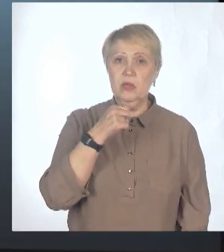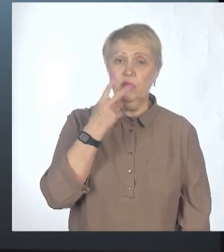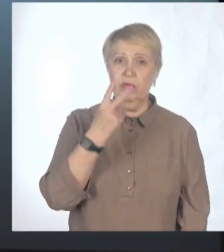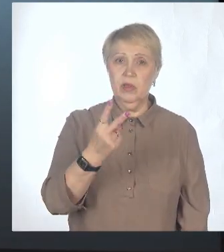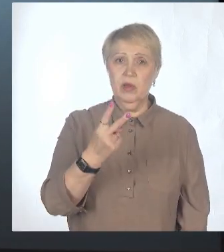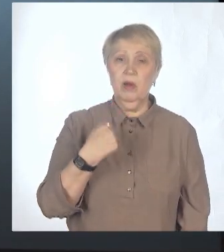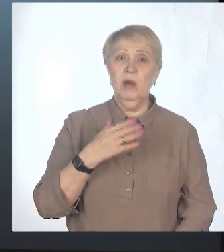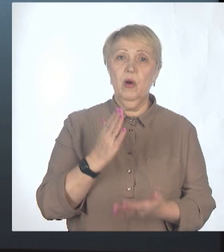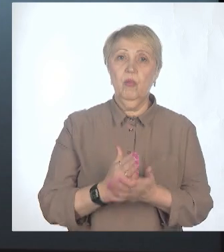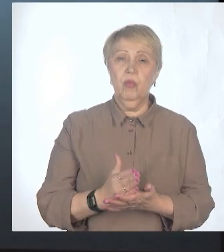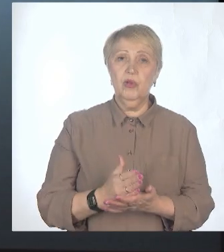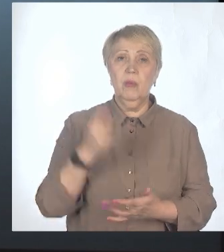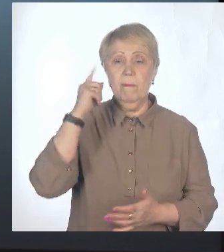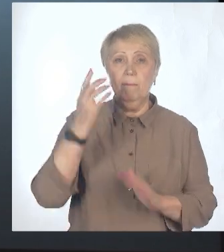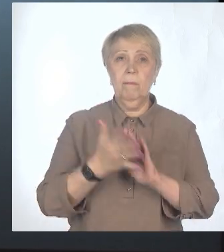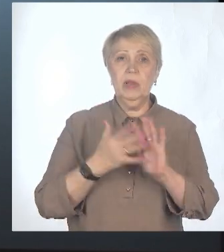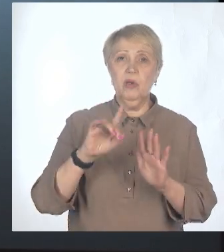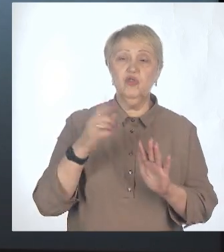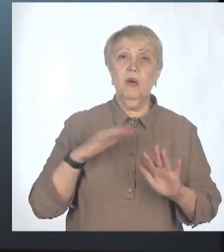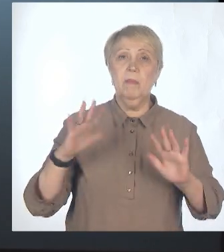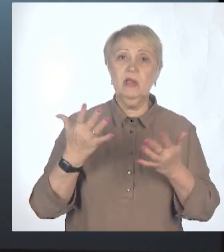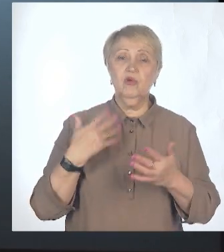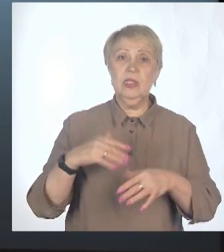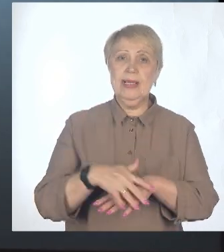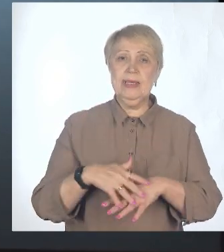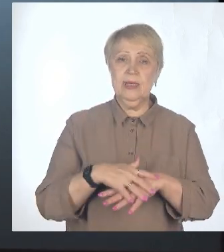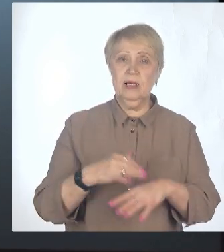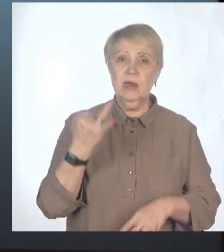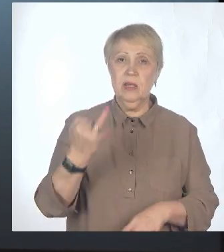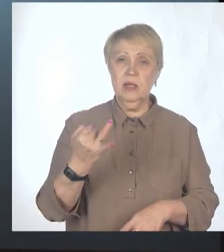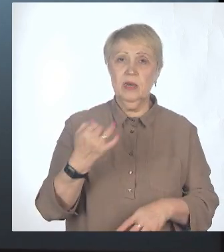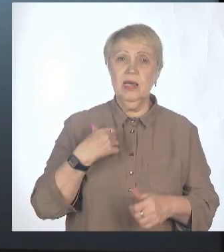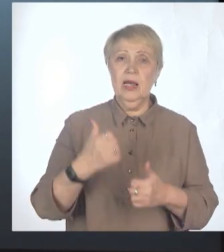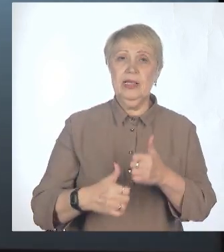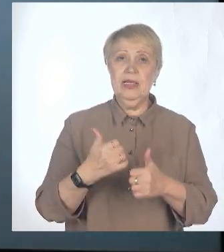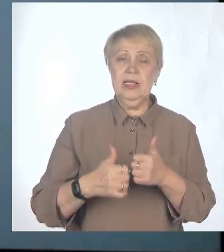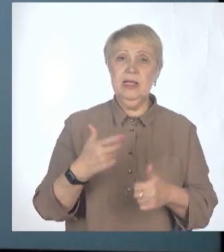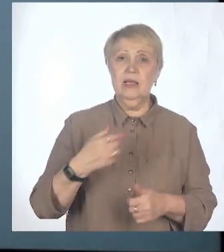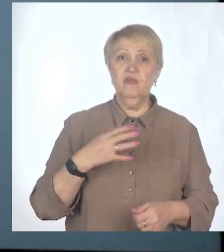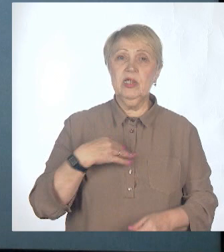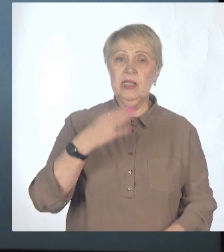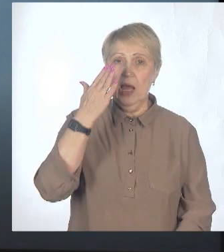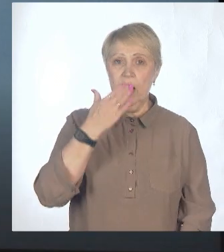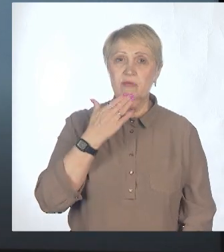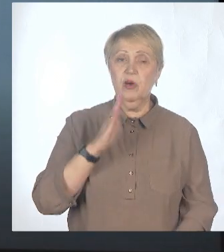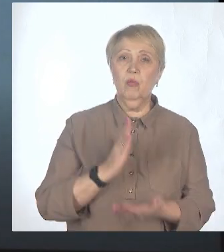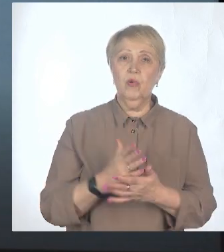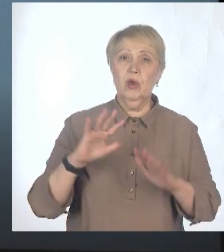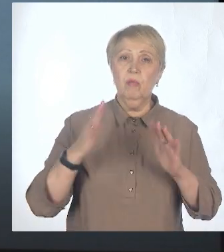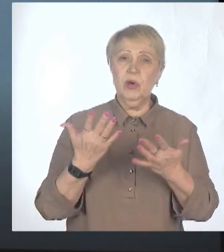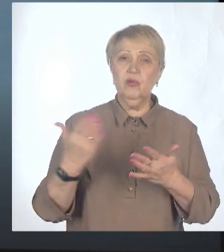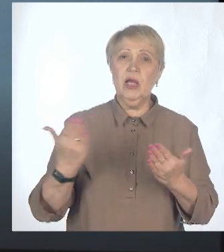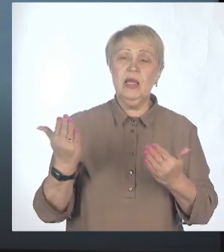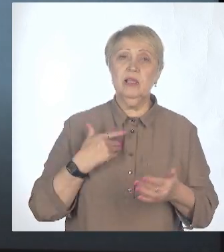мы более-менее будем понимать, что происходит с рынком. И к середине лета примерно уже произойдут какие-то